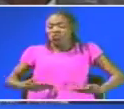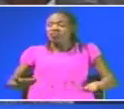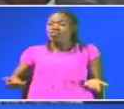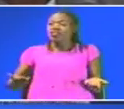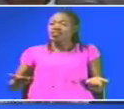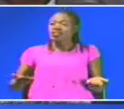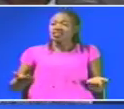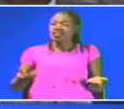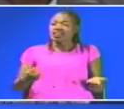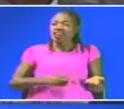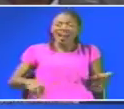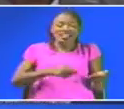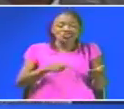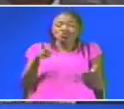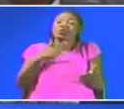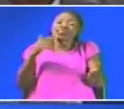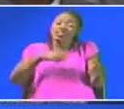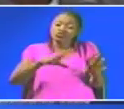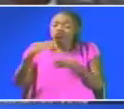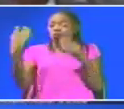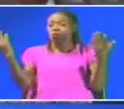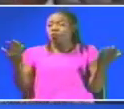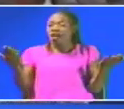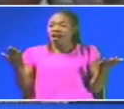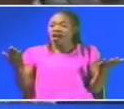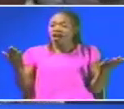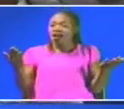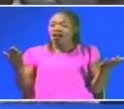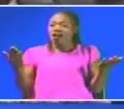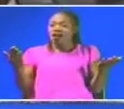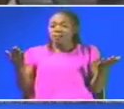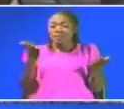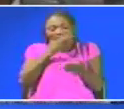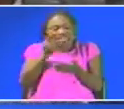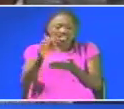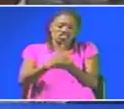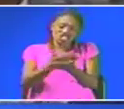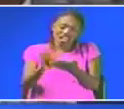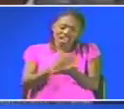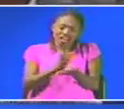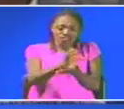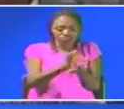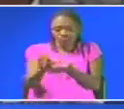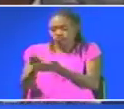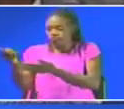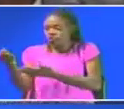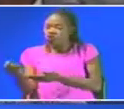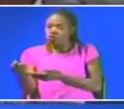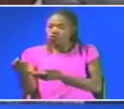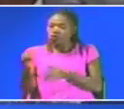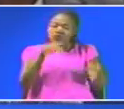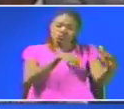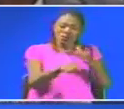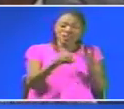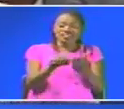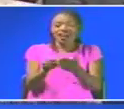mshajikatia. Sisi vijana mnataka sisi tuende wapi? Tusongeeni kwa zile viwanja mko nazo, mtupe kila mtu kidogo kidogo. Tuingie pale